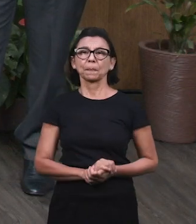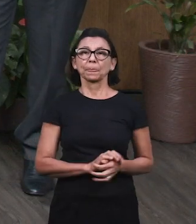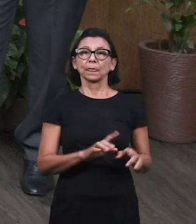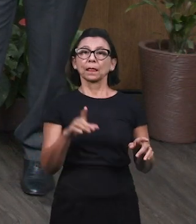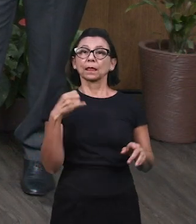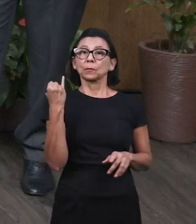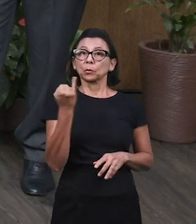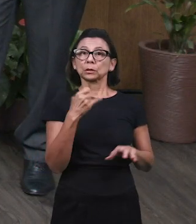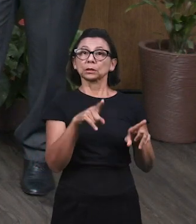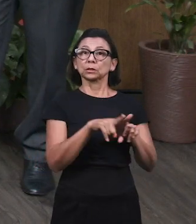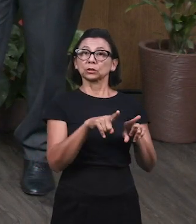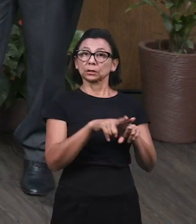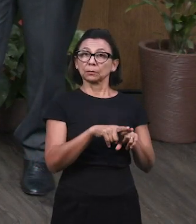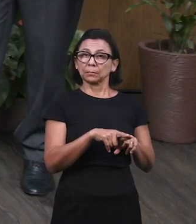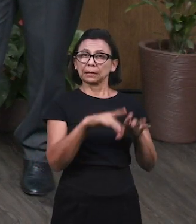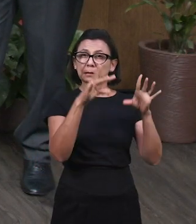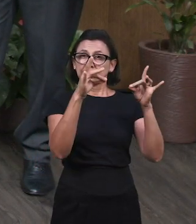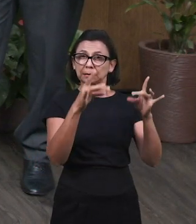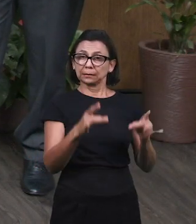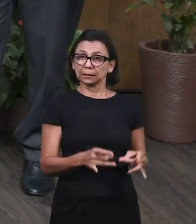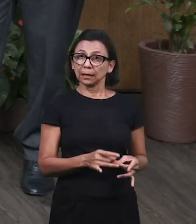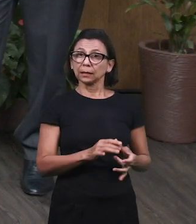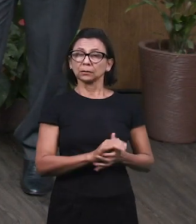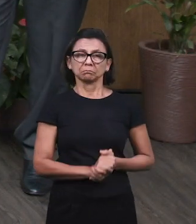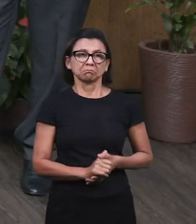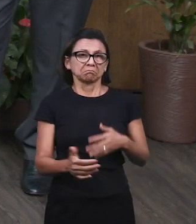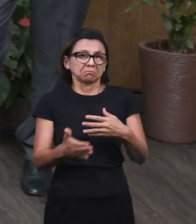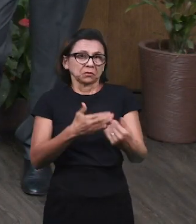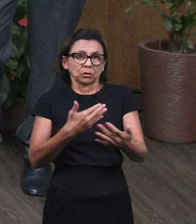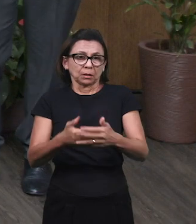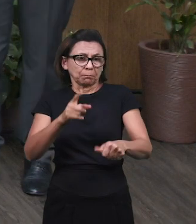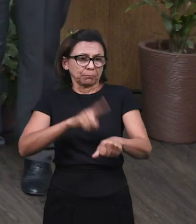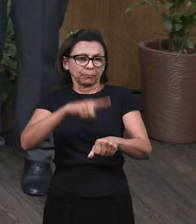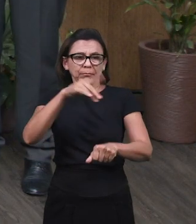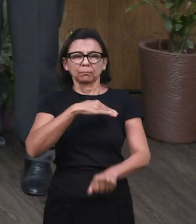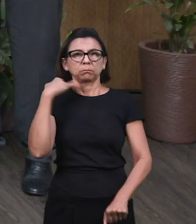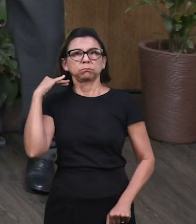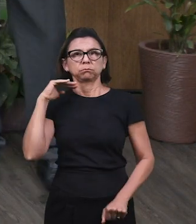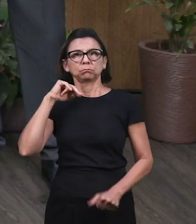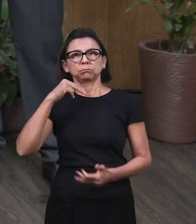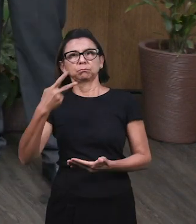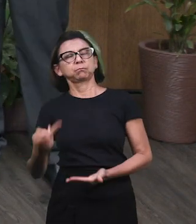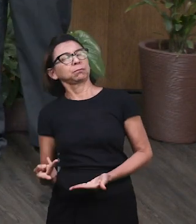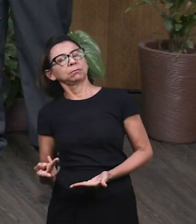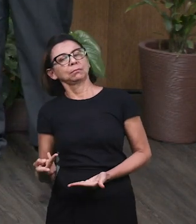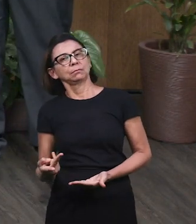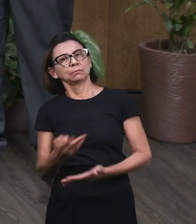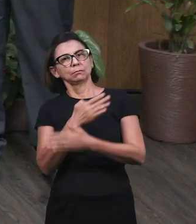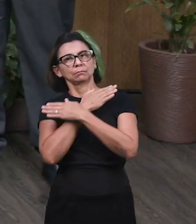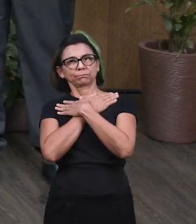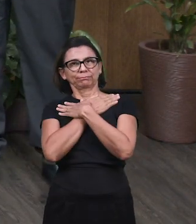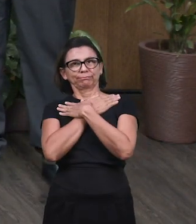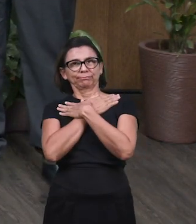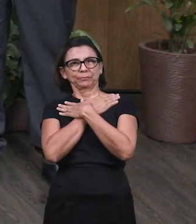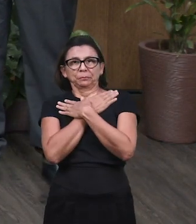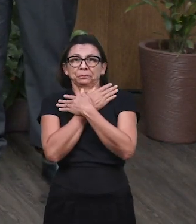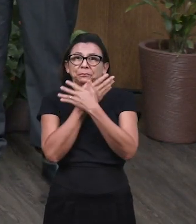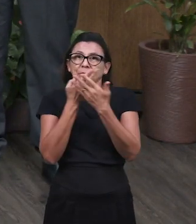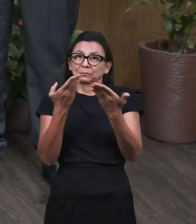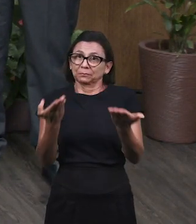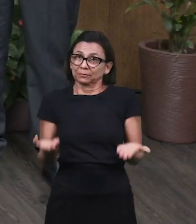quel moment, les prophéties de la Bible affirment que Jésus viendra à